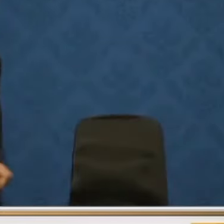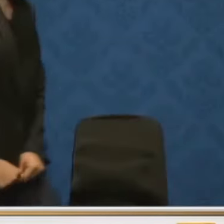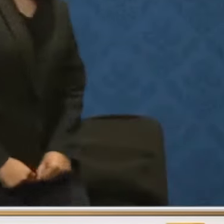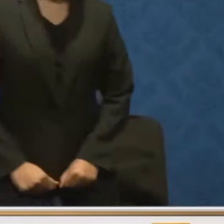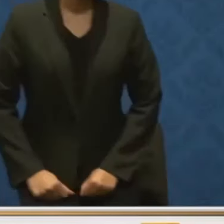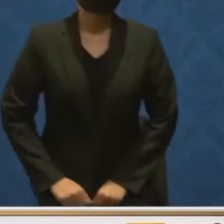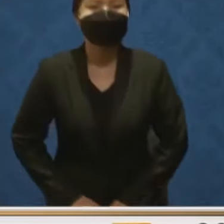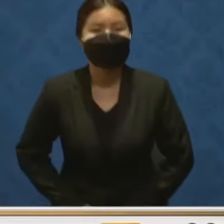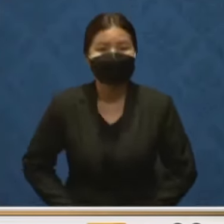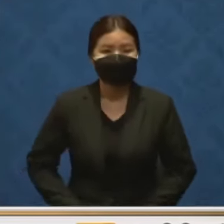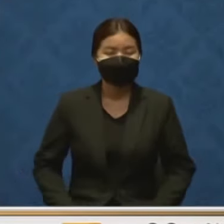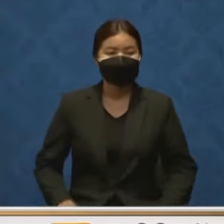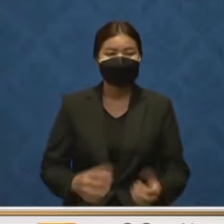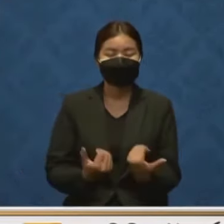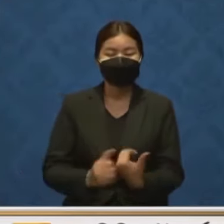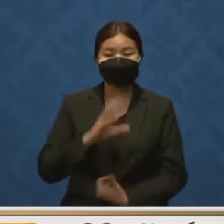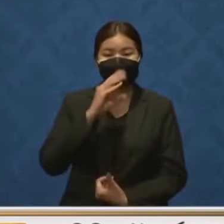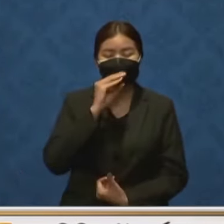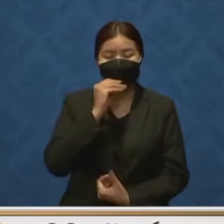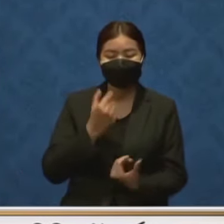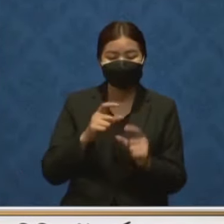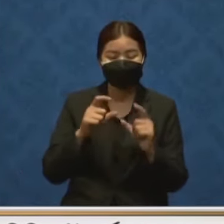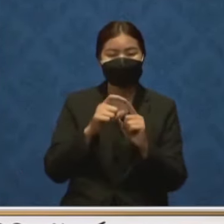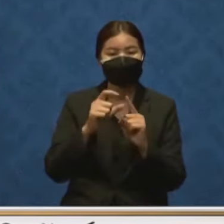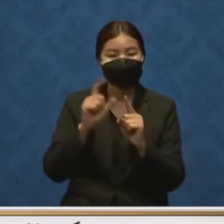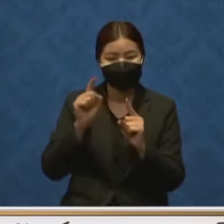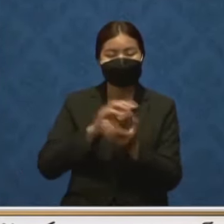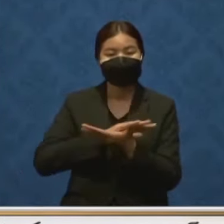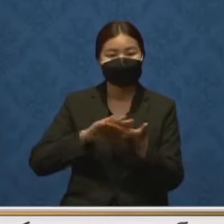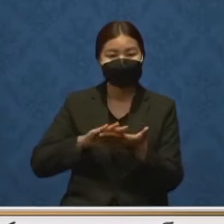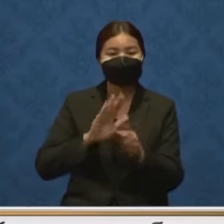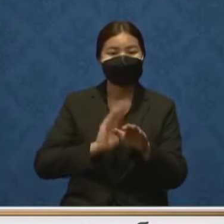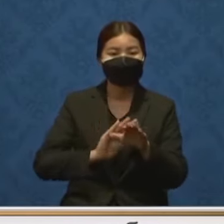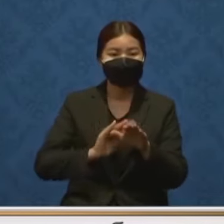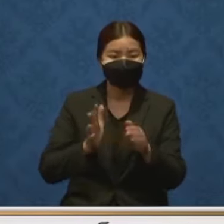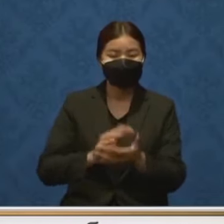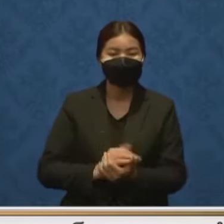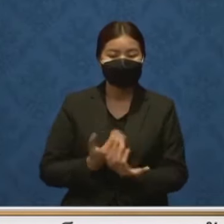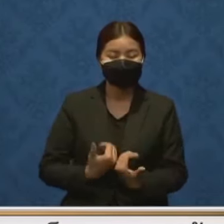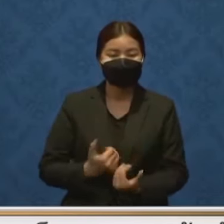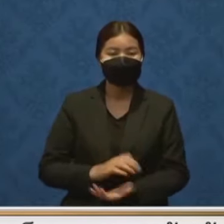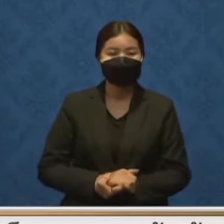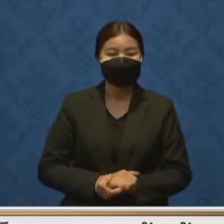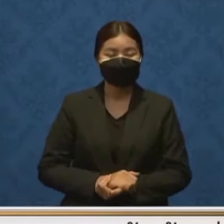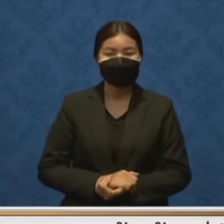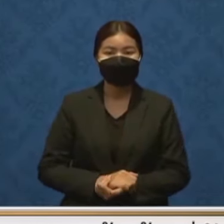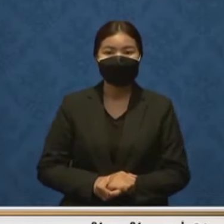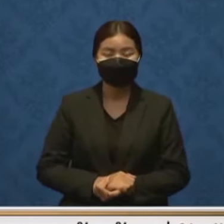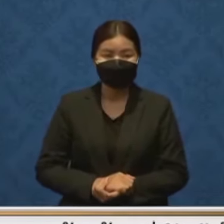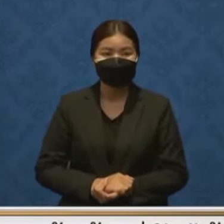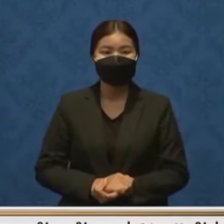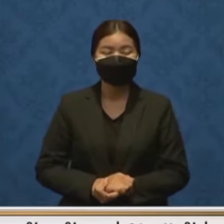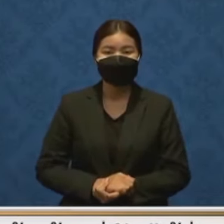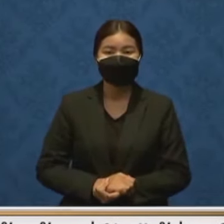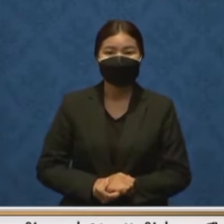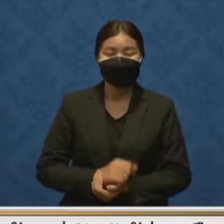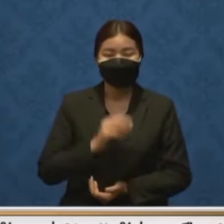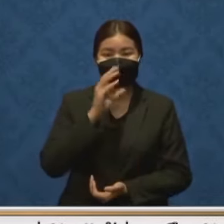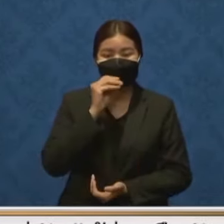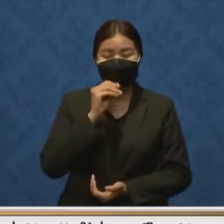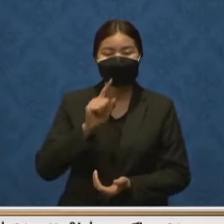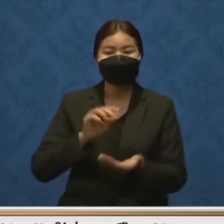แต่ว่าเตือนว่าไม่ไม่ควรเช้าทำอย่างนี้ไม่เหมาะสมที่ไม่ถอนเพราะว่าจะได้รู้ว่าพูดอะไรไว้จะประทาน